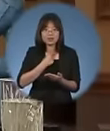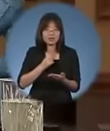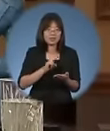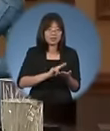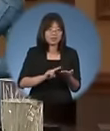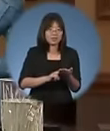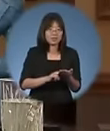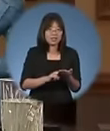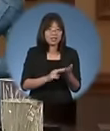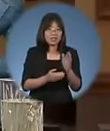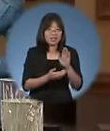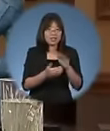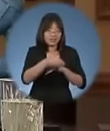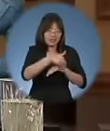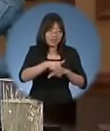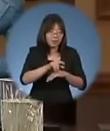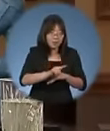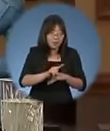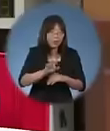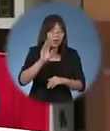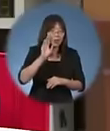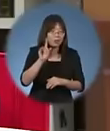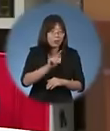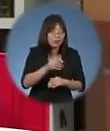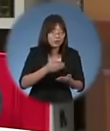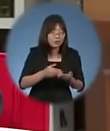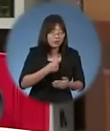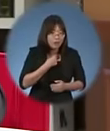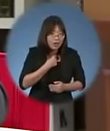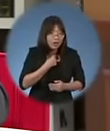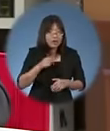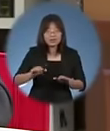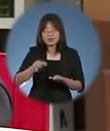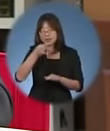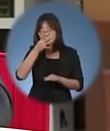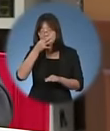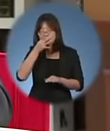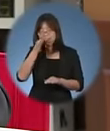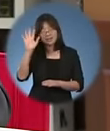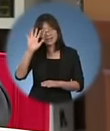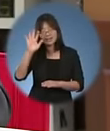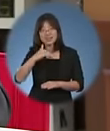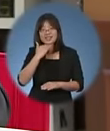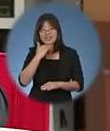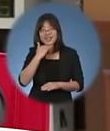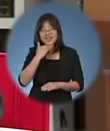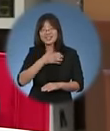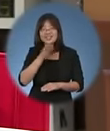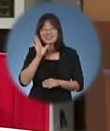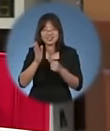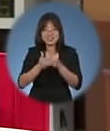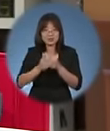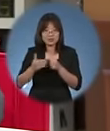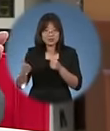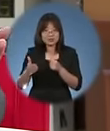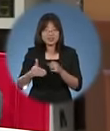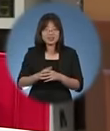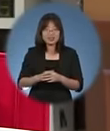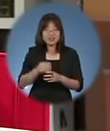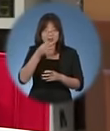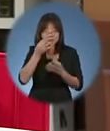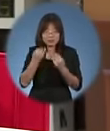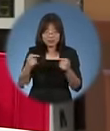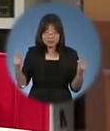만화의 목표가 있습니까? 아, 그래서 지금 앞으로 내가 뭘 그리고 싶다. 이제는 너무 욕심을 낼 때는 아닌 것 같아요. 나이가 있기 때문에. 그래서 그 욕심을